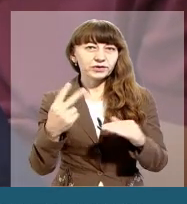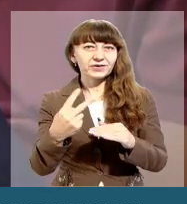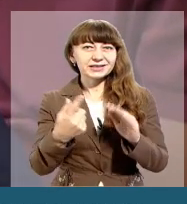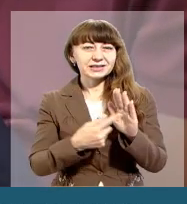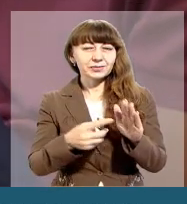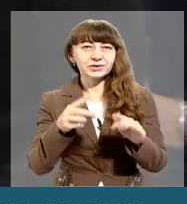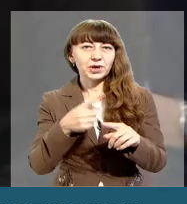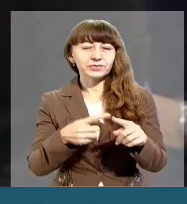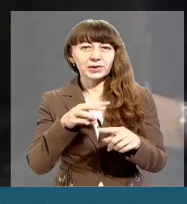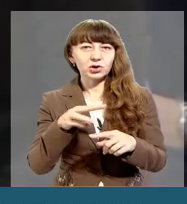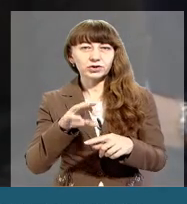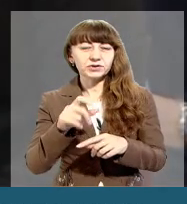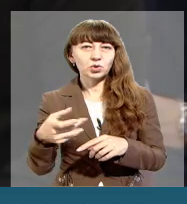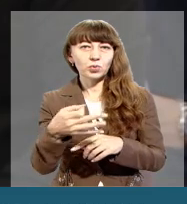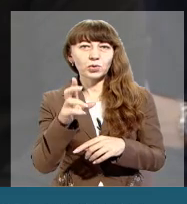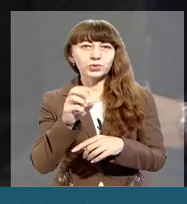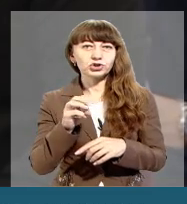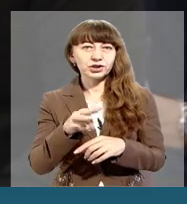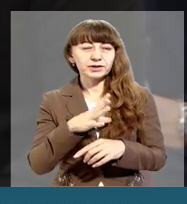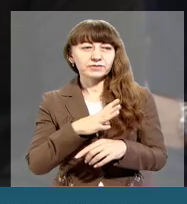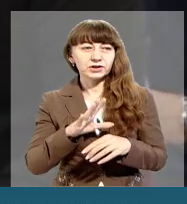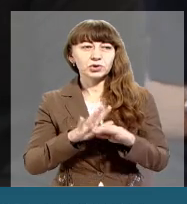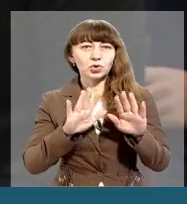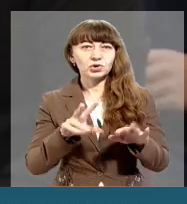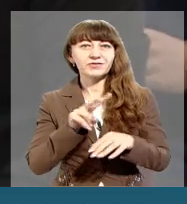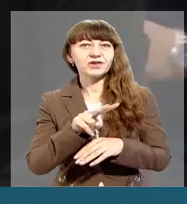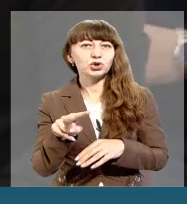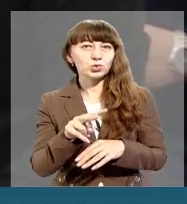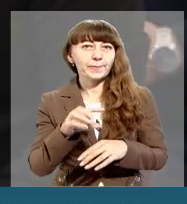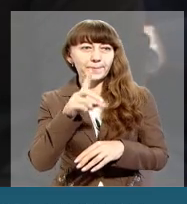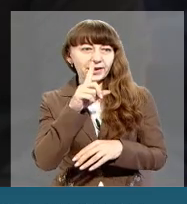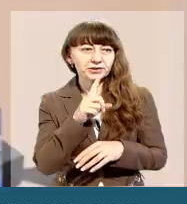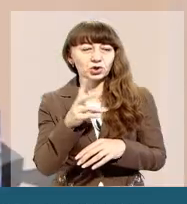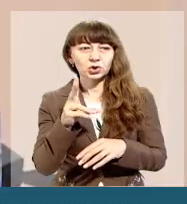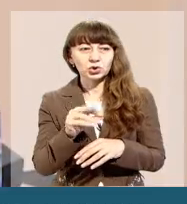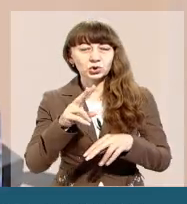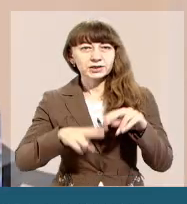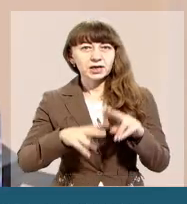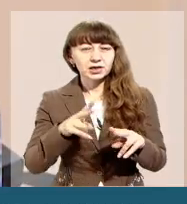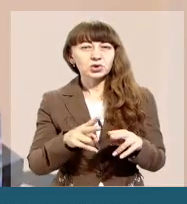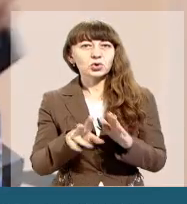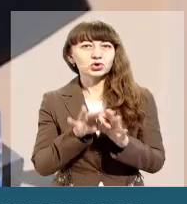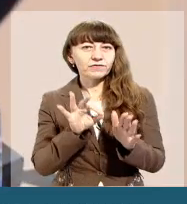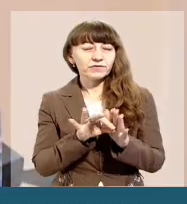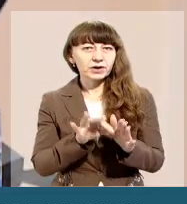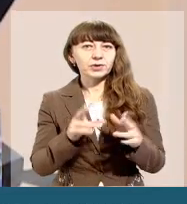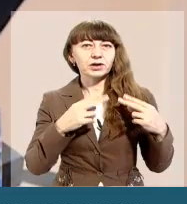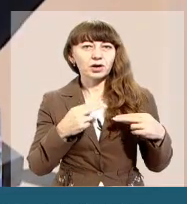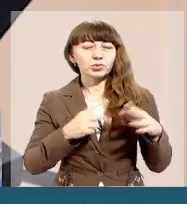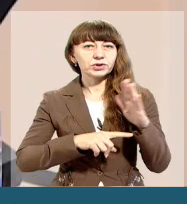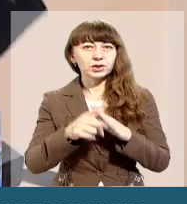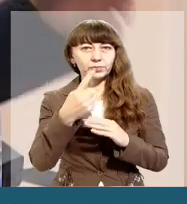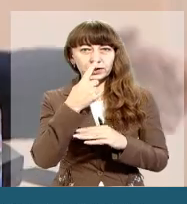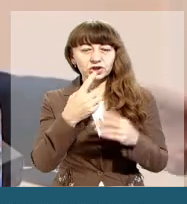27,5 миллионов тенге из областного бюджета были выделены только в июле месяце. Тем не менее, подрядчик уже определен. Работы здесь